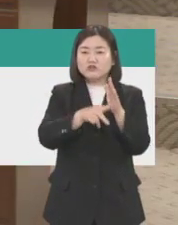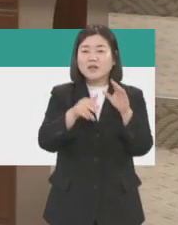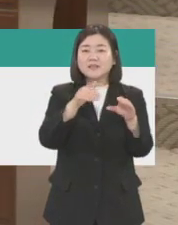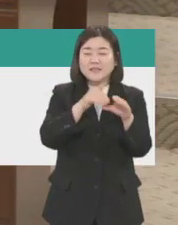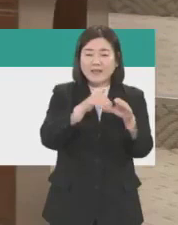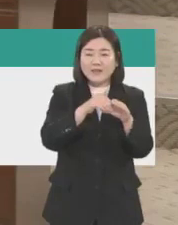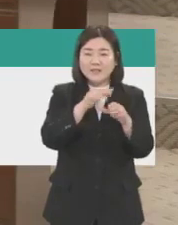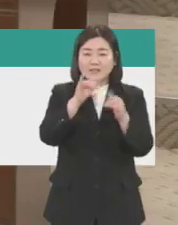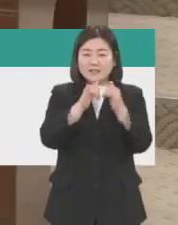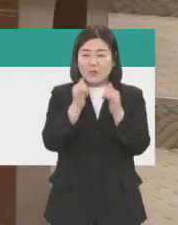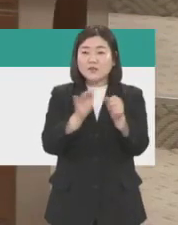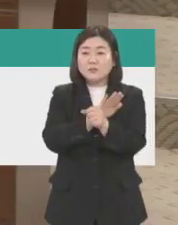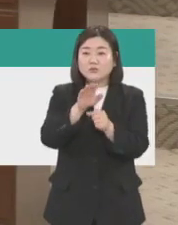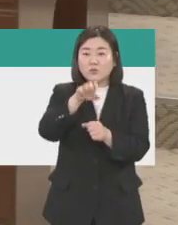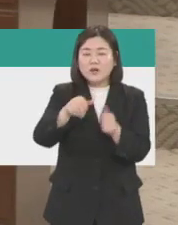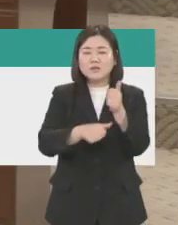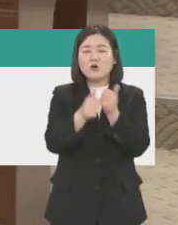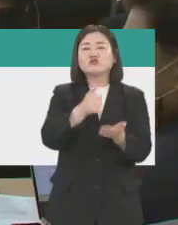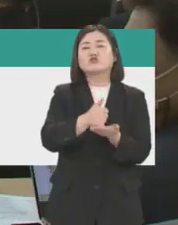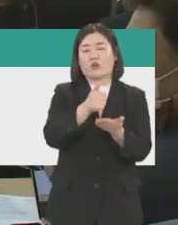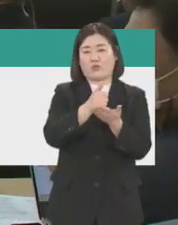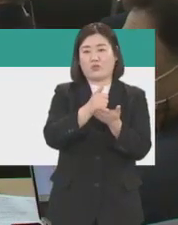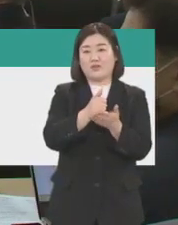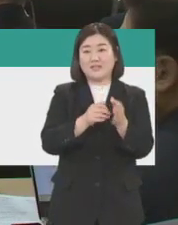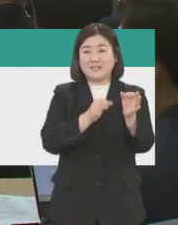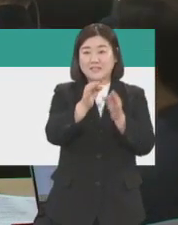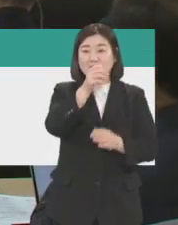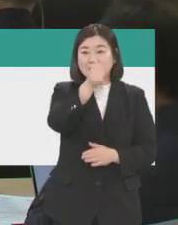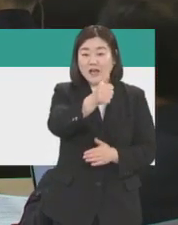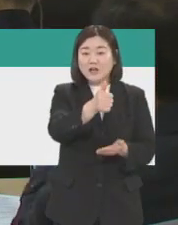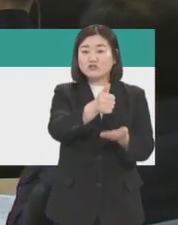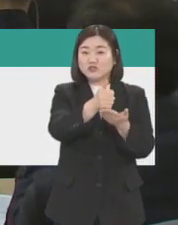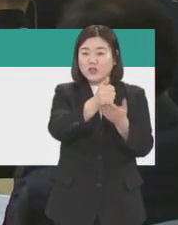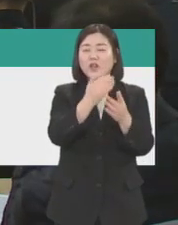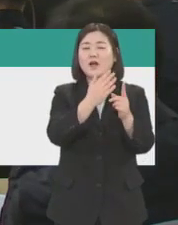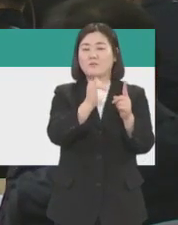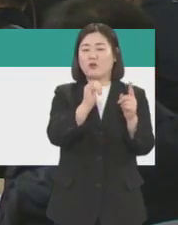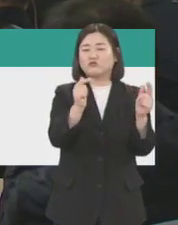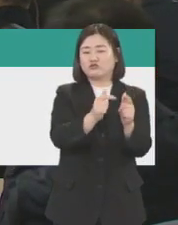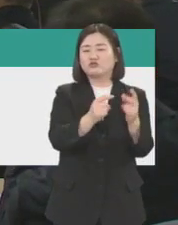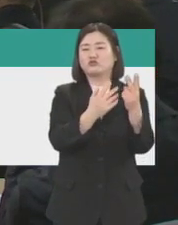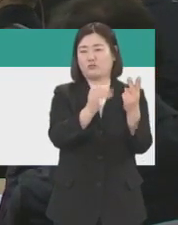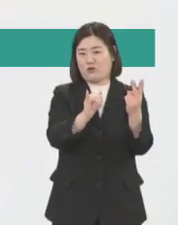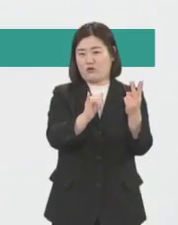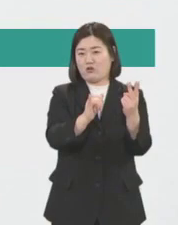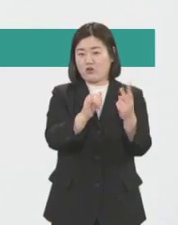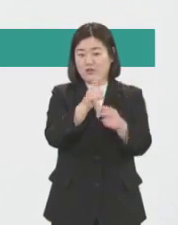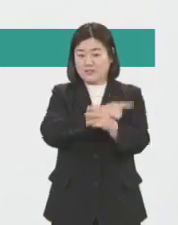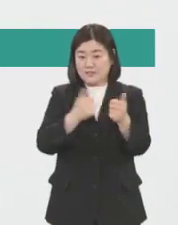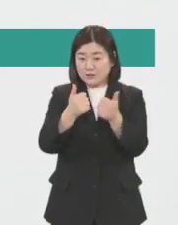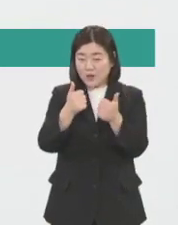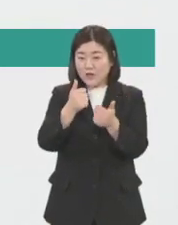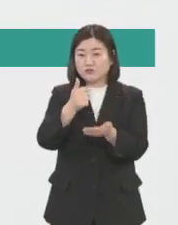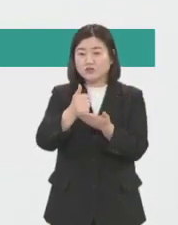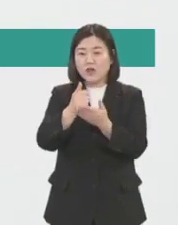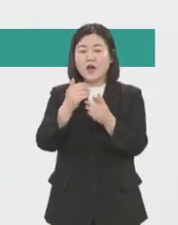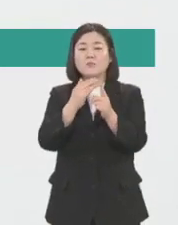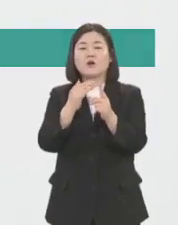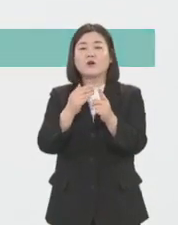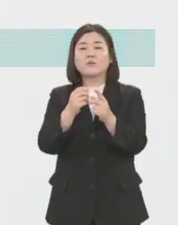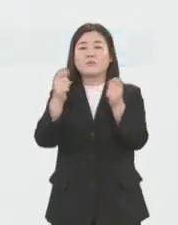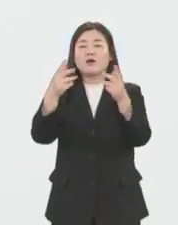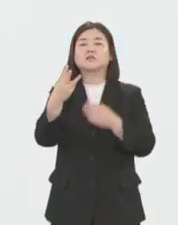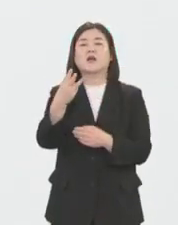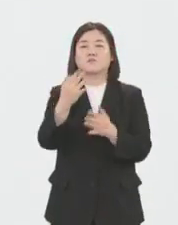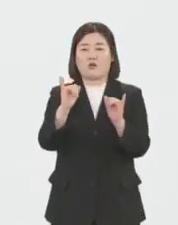문화재단과 사회서비스원에 임원 추천에 대해 시장 추천은 한 명 줄어든 2명으로 시의회 추천은 한 명 늘어난